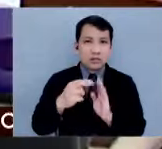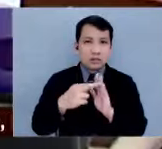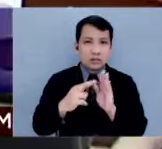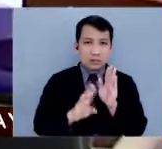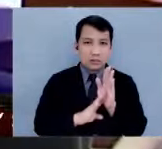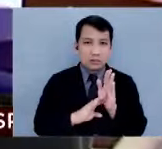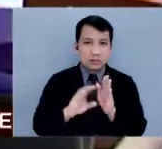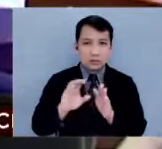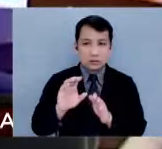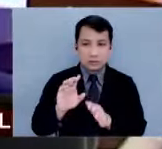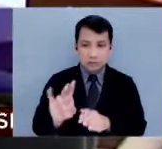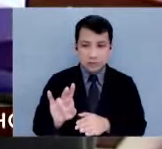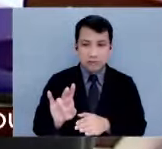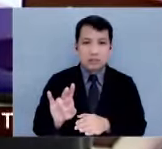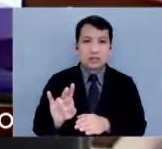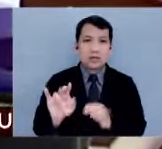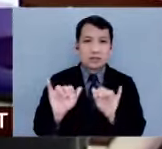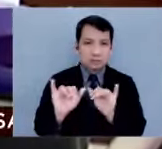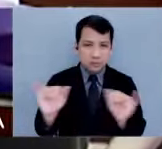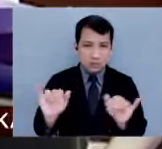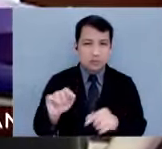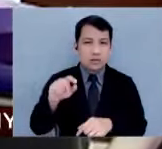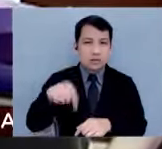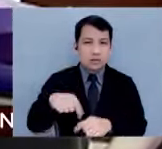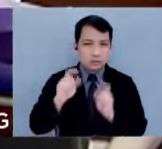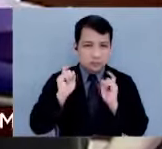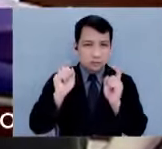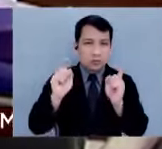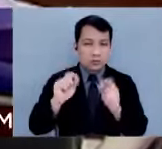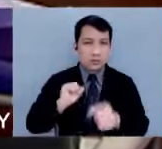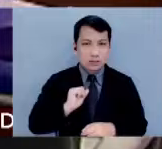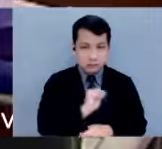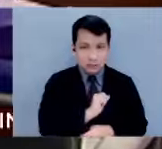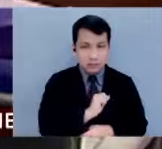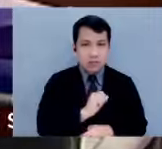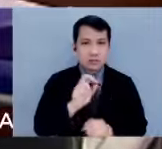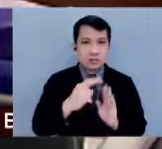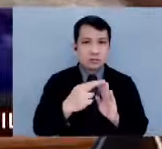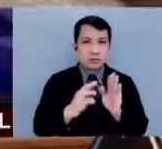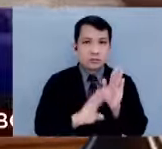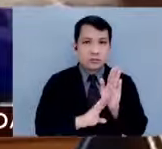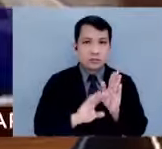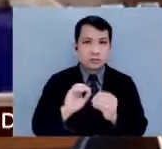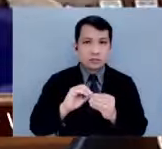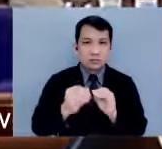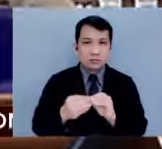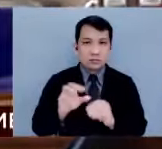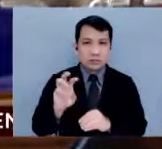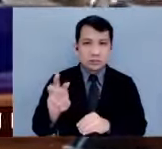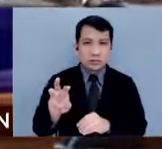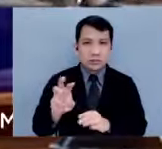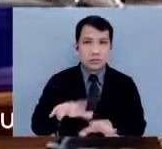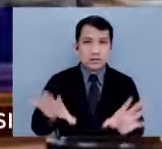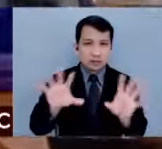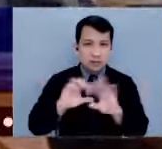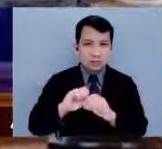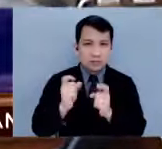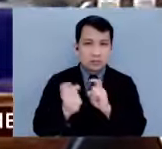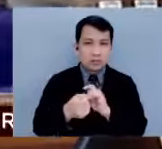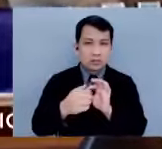No. 7. Dapat daw, bilisan na ng Senado ang RBH No. 6 para tuluyang maamyendahan ng